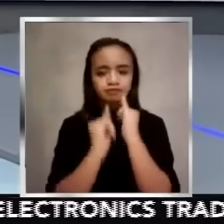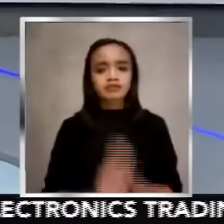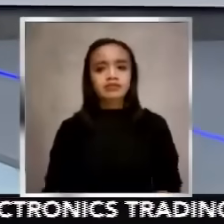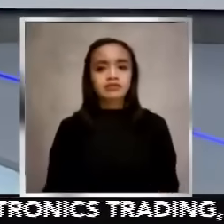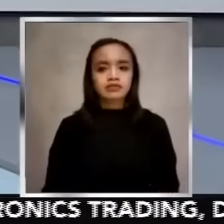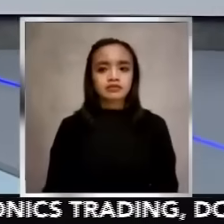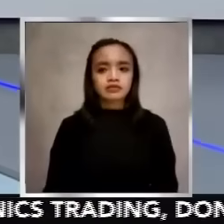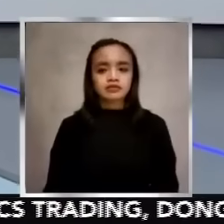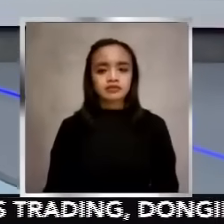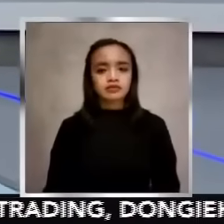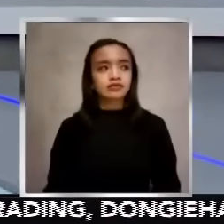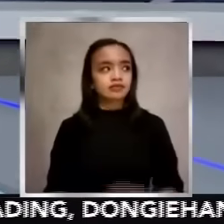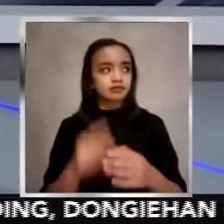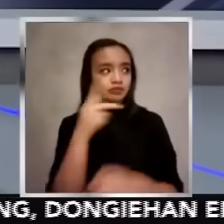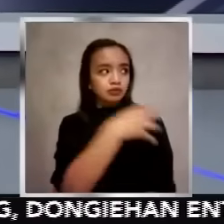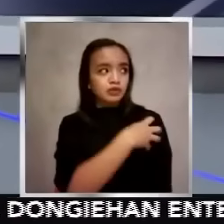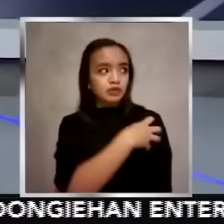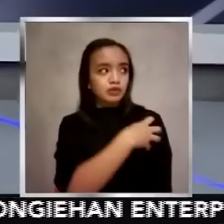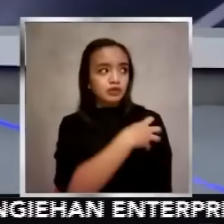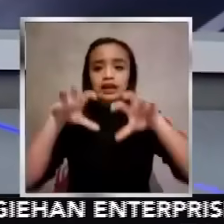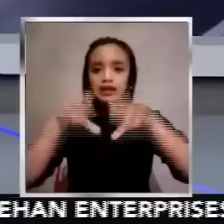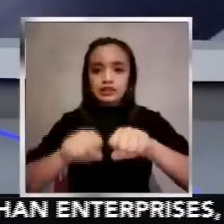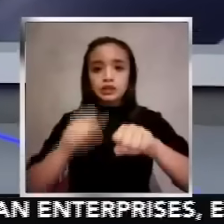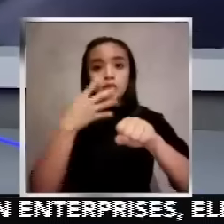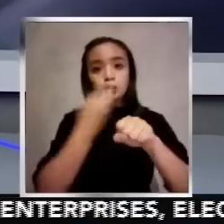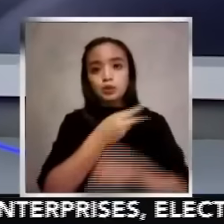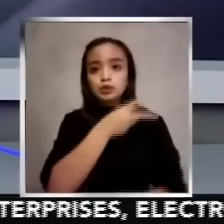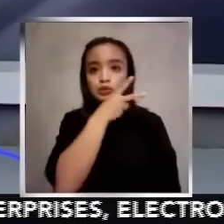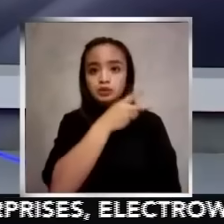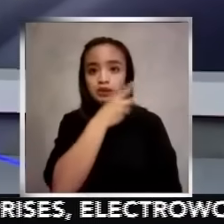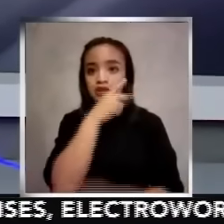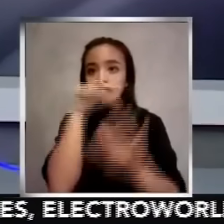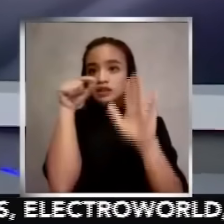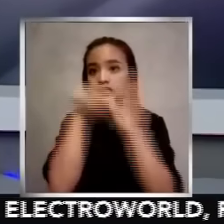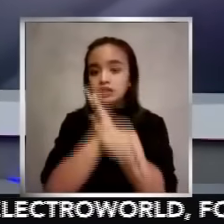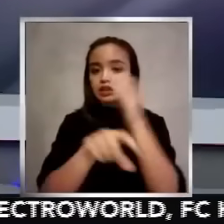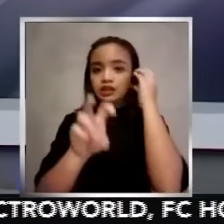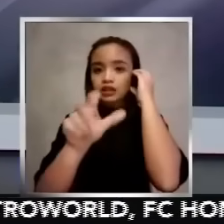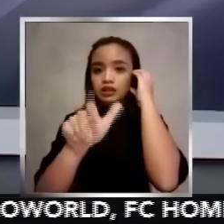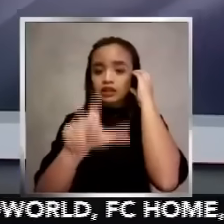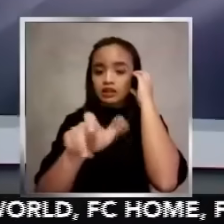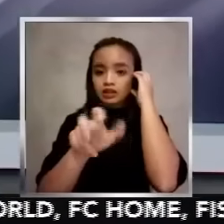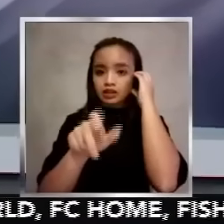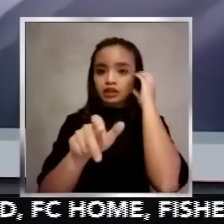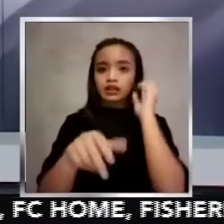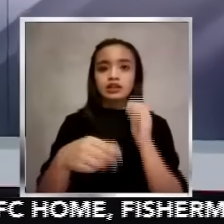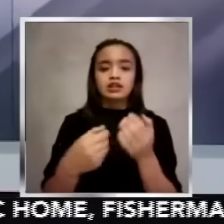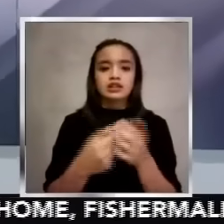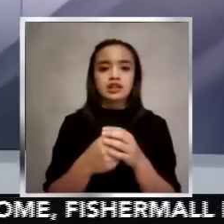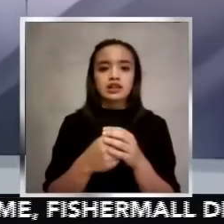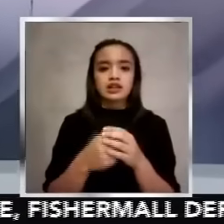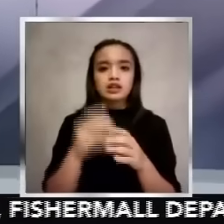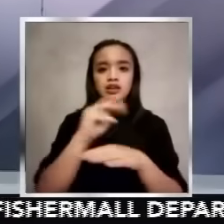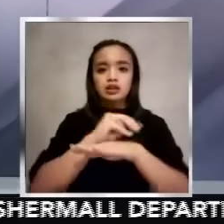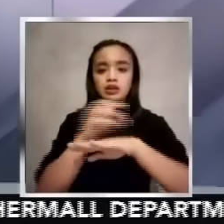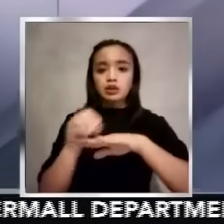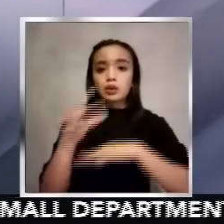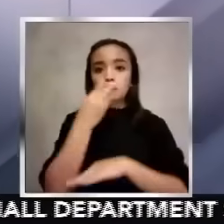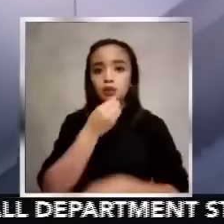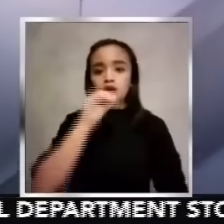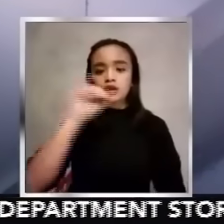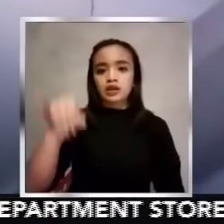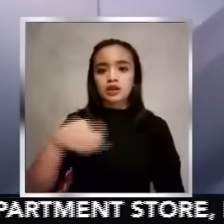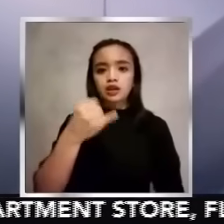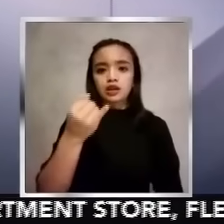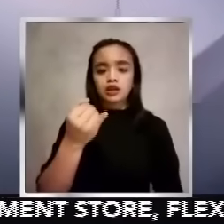Naaresto ng mga pulis ang isa sa mga posibleng suspects sa pagpatay sa radio DJ sa Misamis Occidental na si Juan Humalon o alias